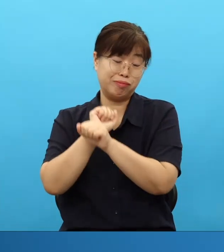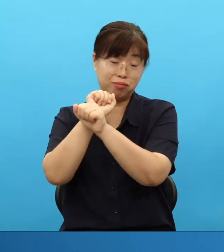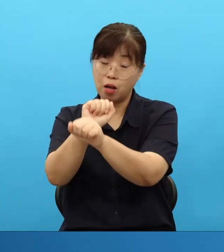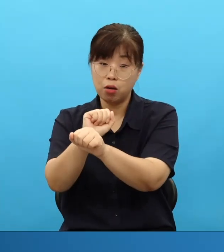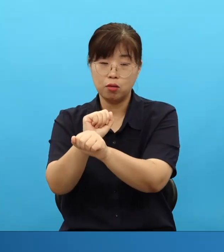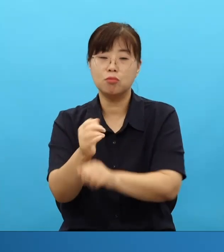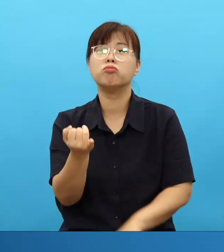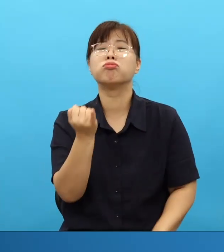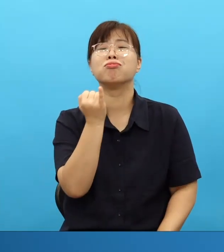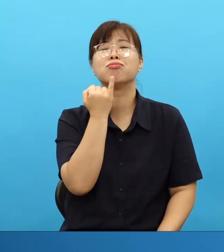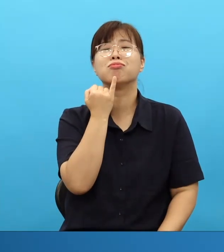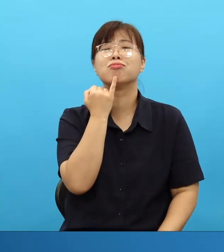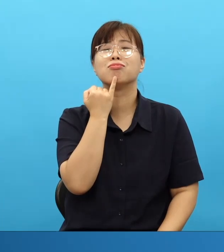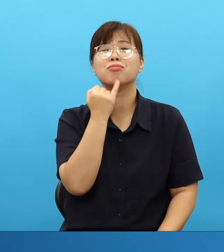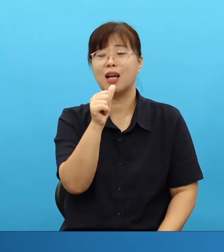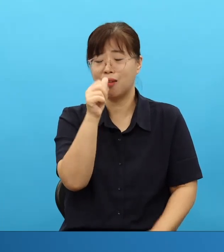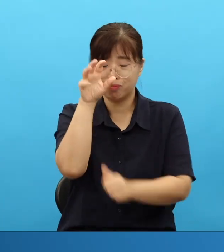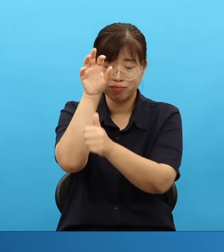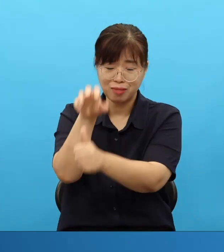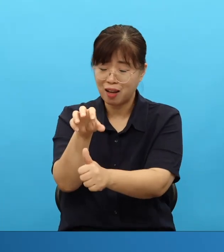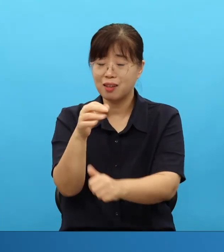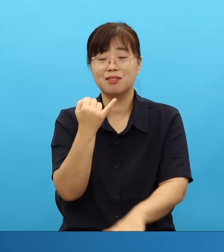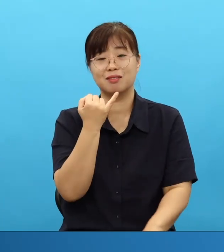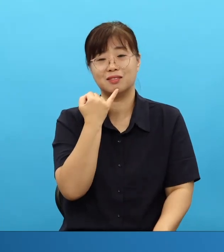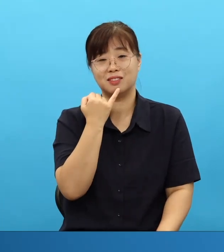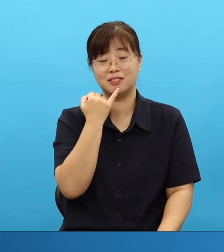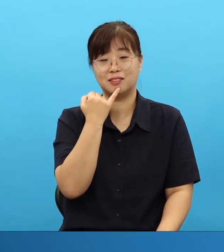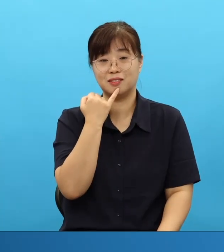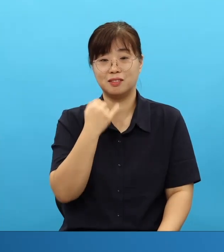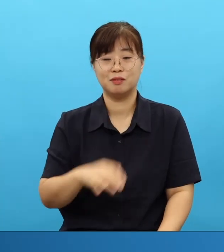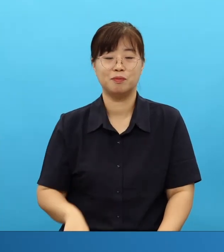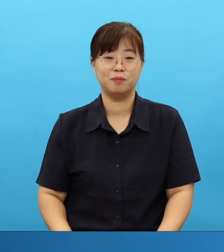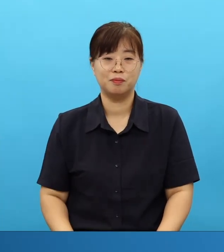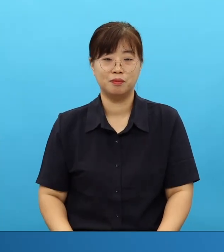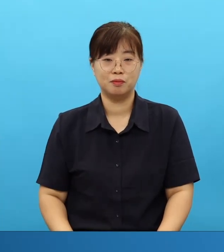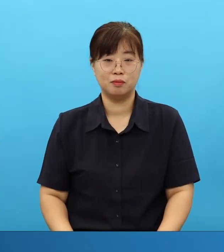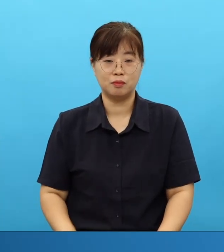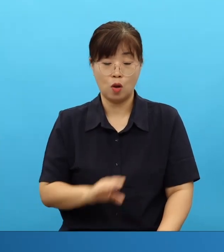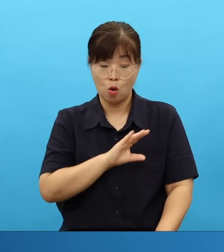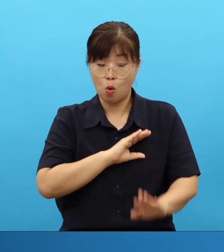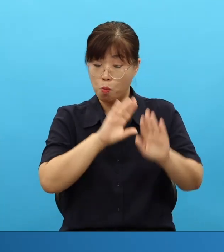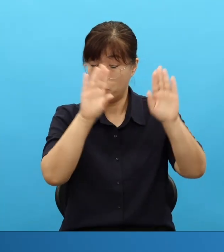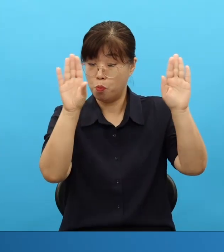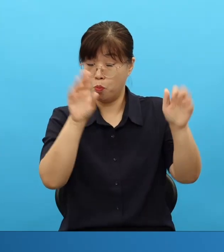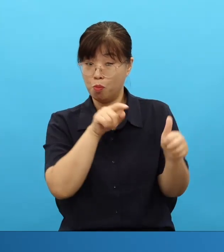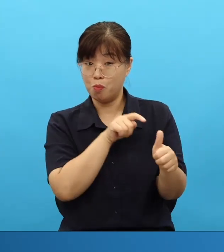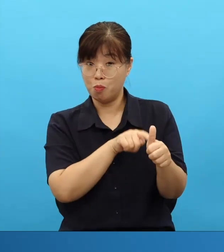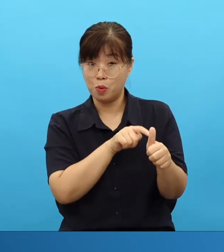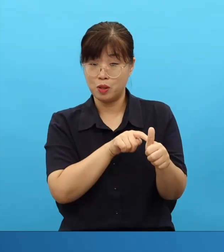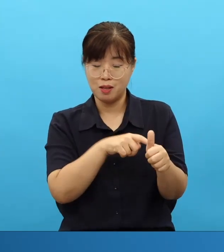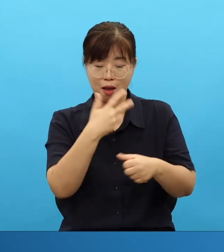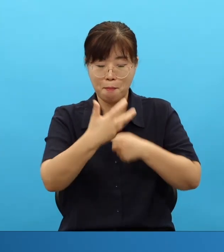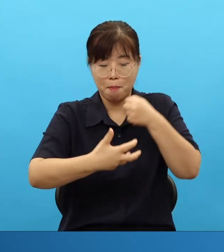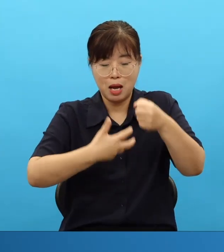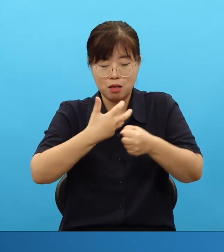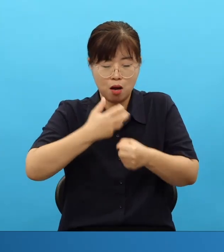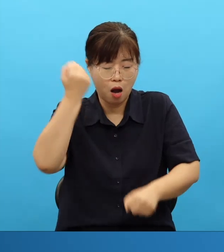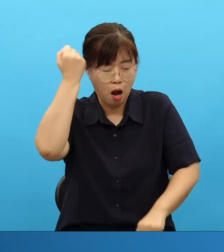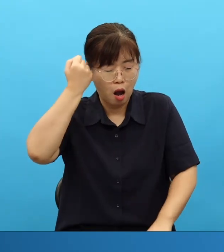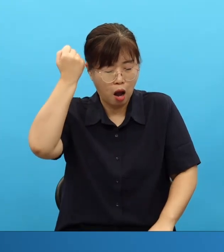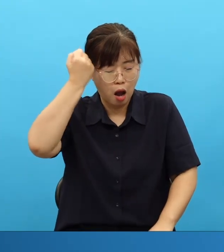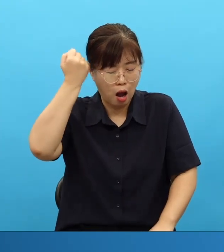상관없습니다 80년만에 모세에게 굉장한 명령과 죽음이 왔습니다